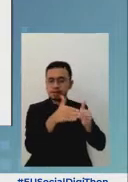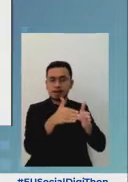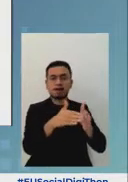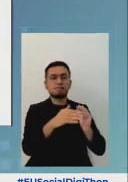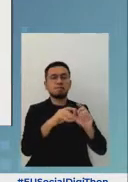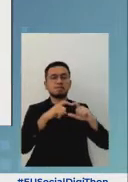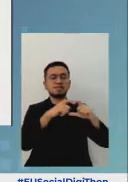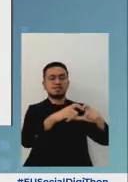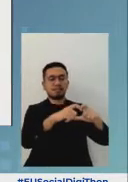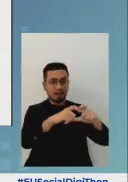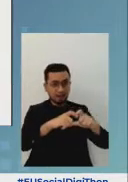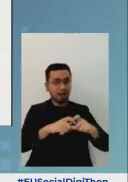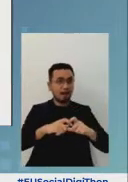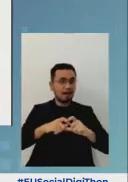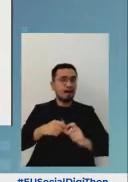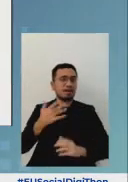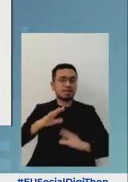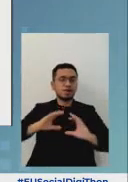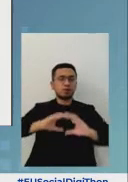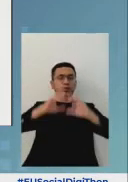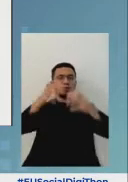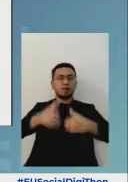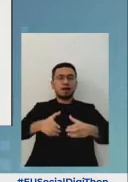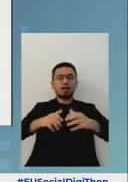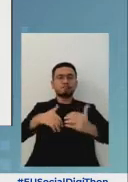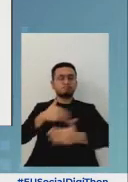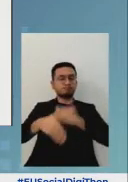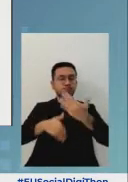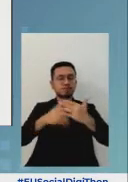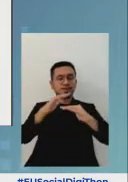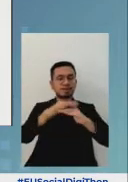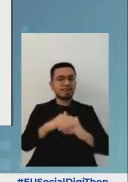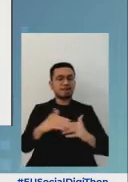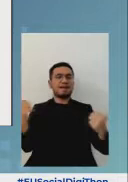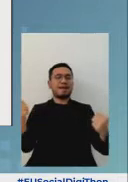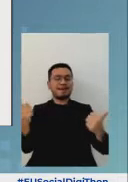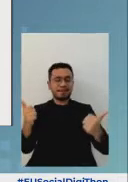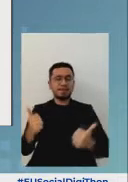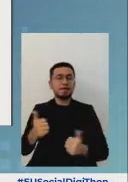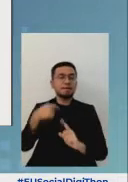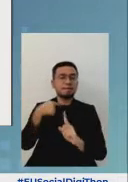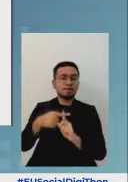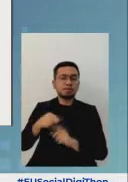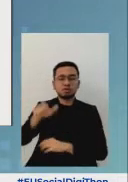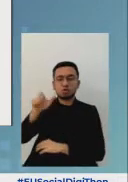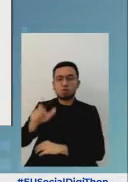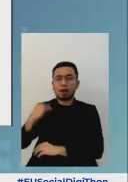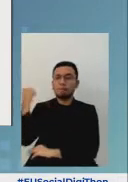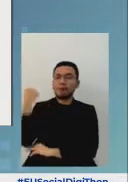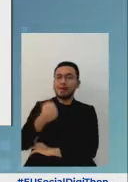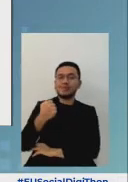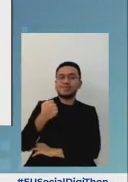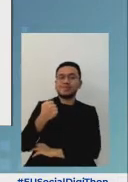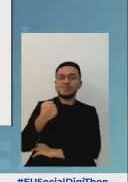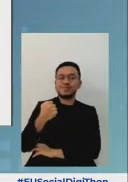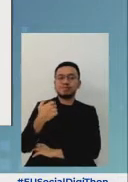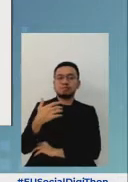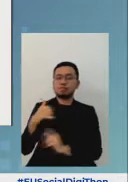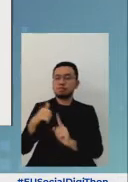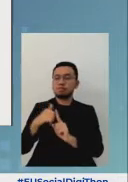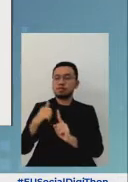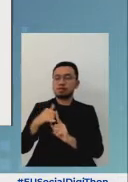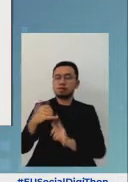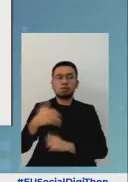pada akhirnya akan saling menyayangi, dan si pembuli juga akan sadar bahwa, oh my God, yang aku bully ternyata orang yang baik banget,